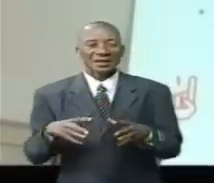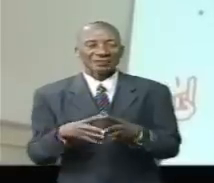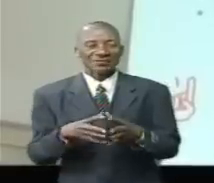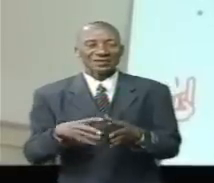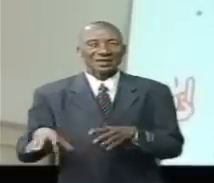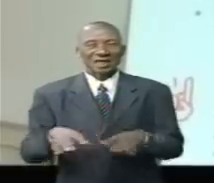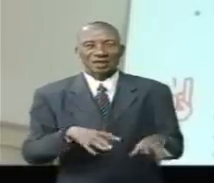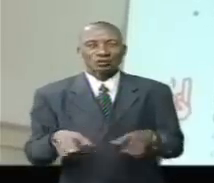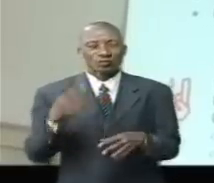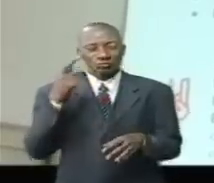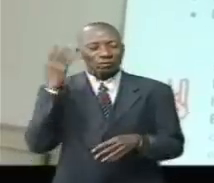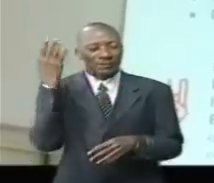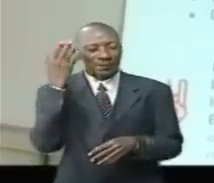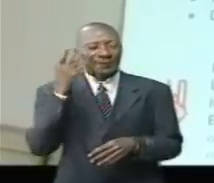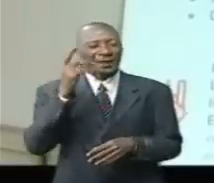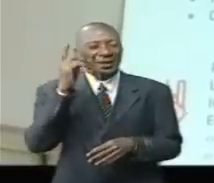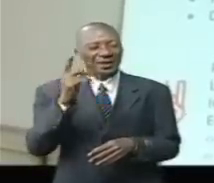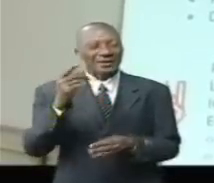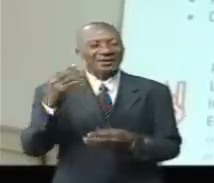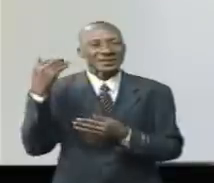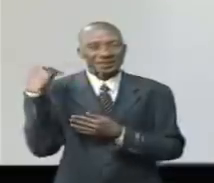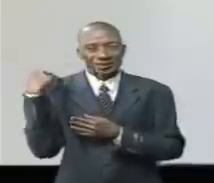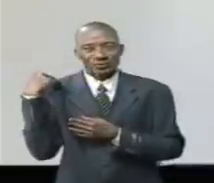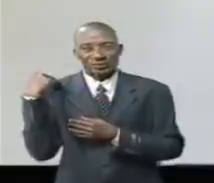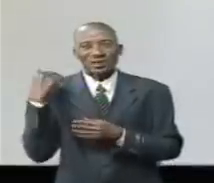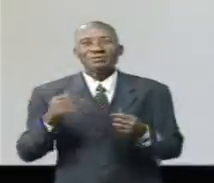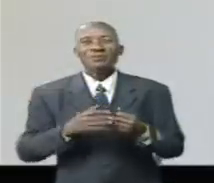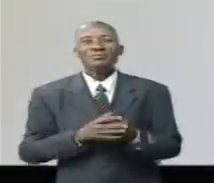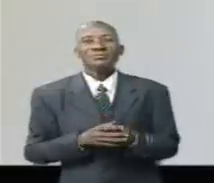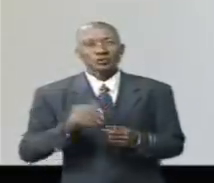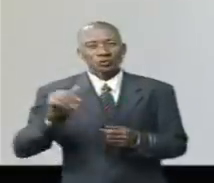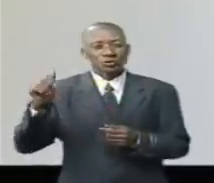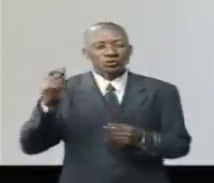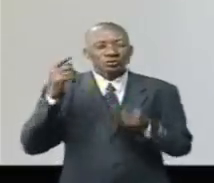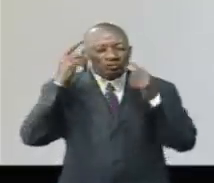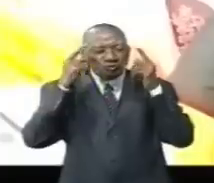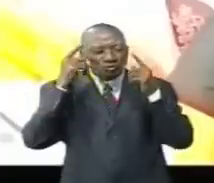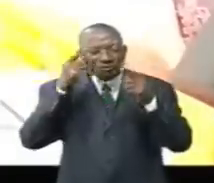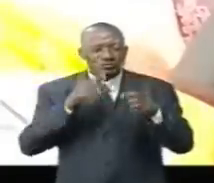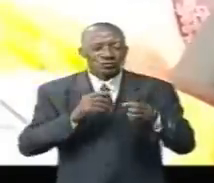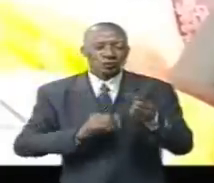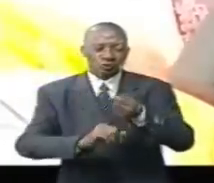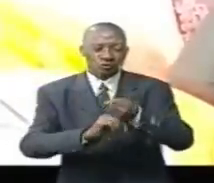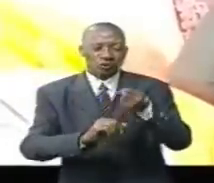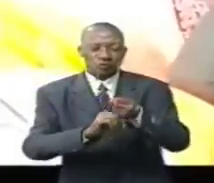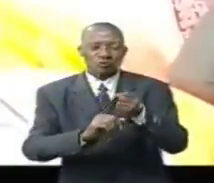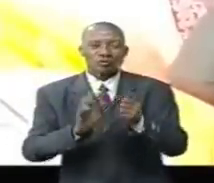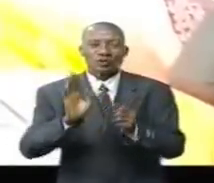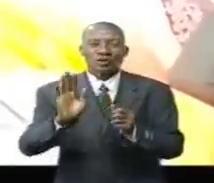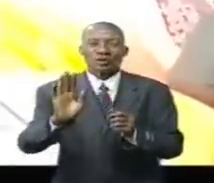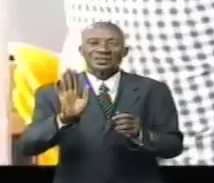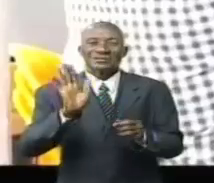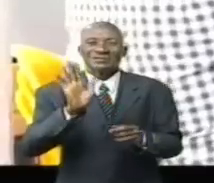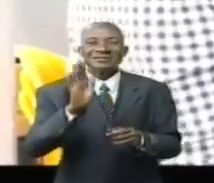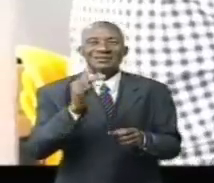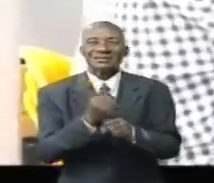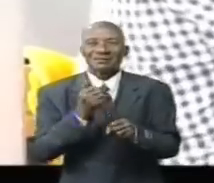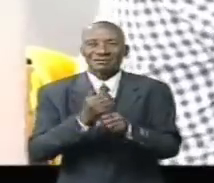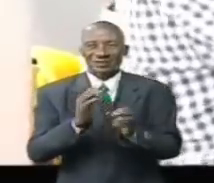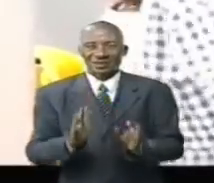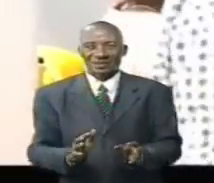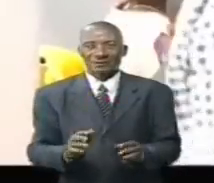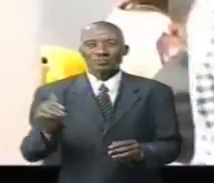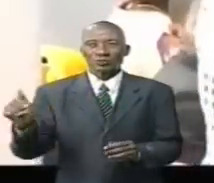DG Victor Toumba, soucié du recyclage de ses collaborateurs et de les voir manipuler la technologie de